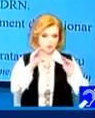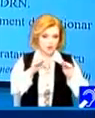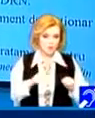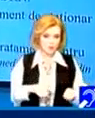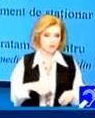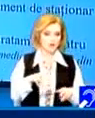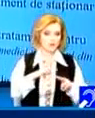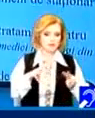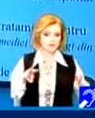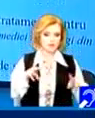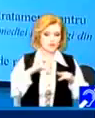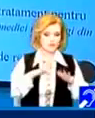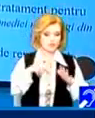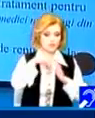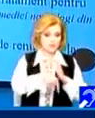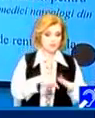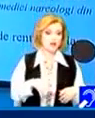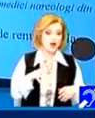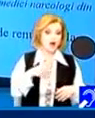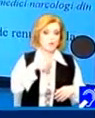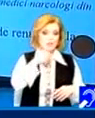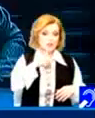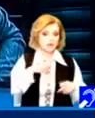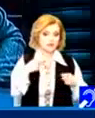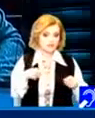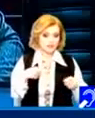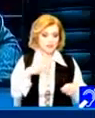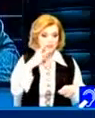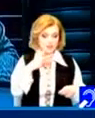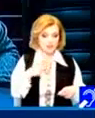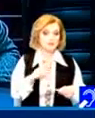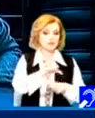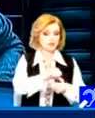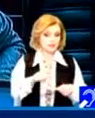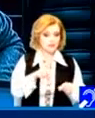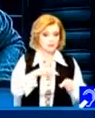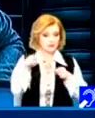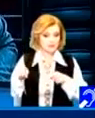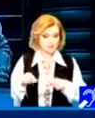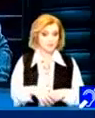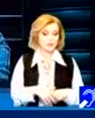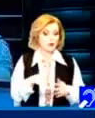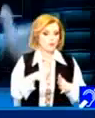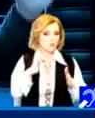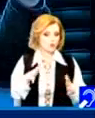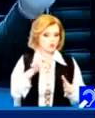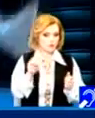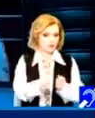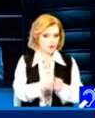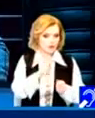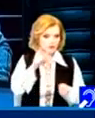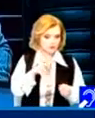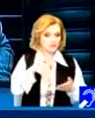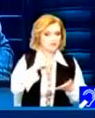Afacerilor Interne se înțelege că acum contrabanda cu țigări nu se mai face la frontierele terestre, ci la cele aeriene. Asta înseamnă că